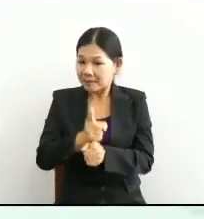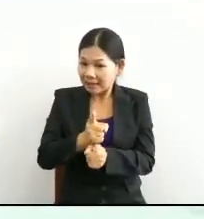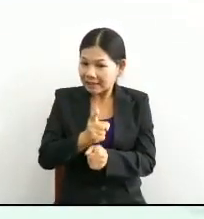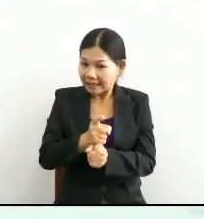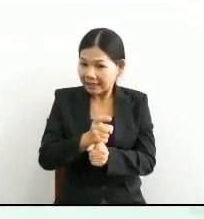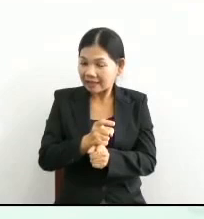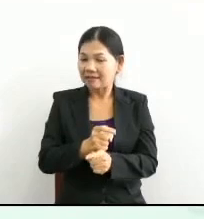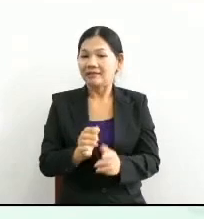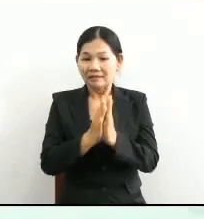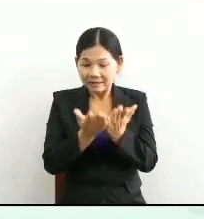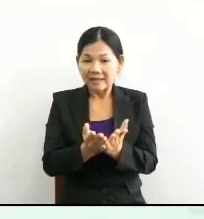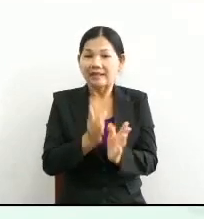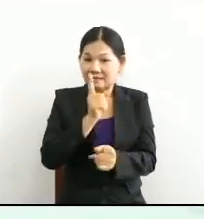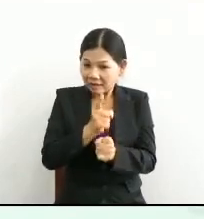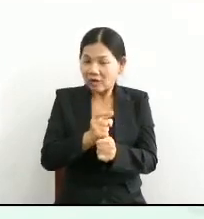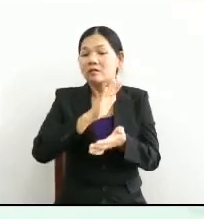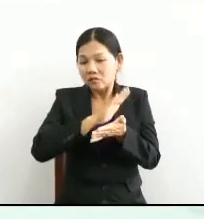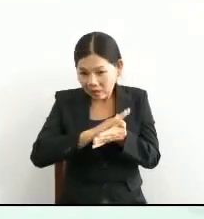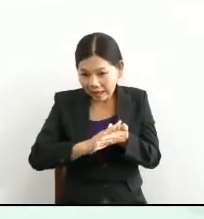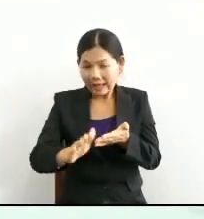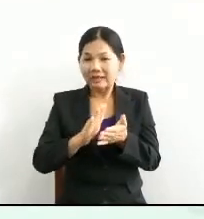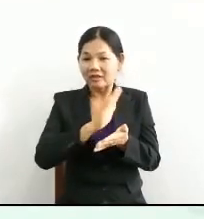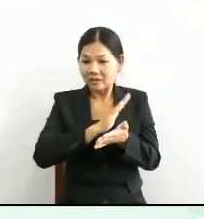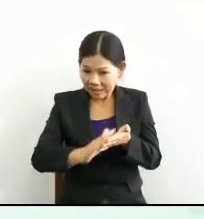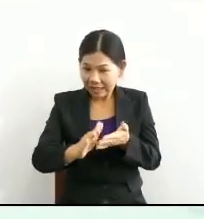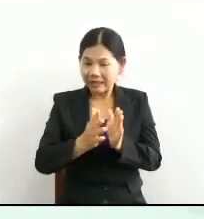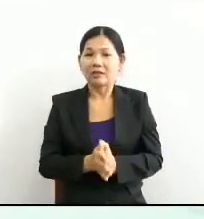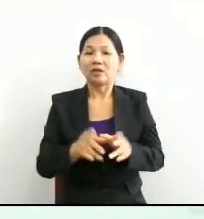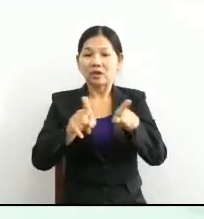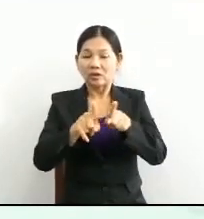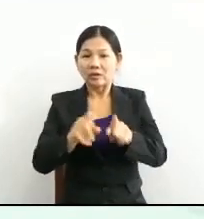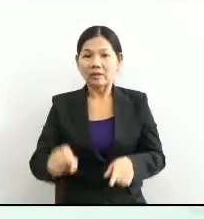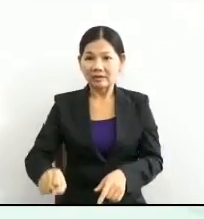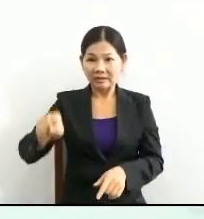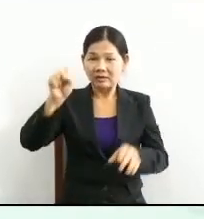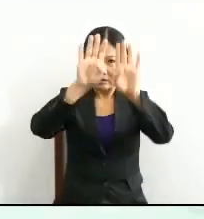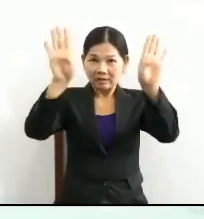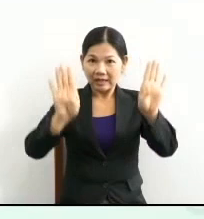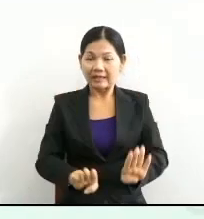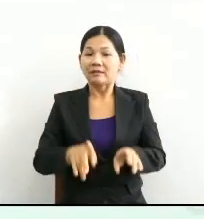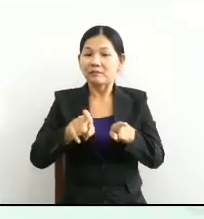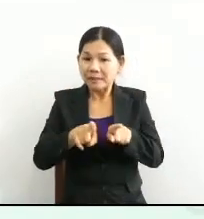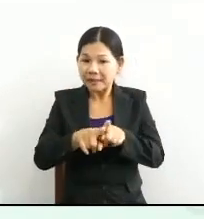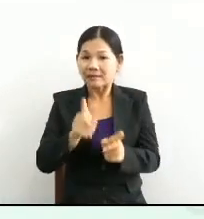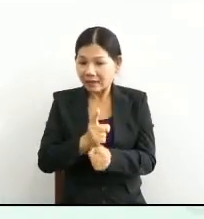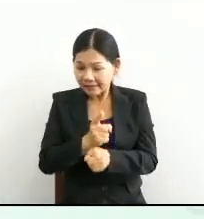phơ trăm trời sẽ ăn nó miền đặc biệt đôi nè cứ sạc sẽ nơi đây khi nấy con tiêm toàn